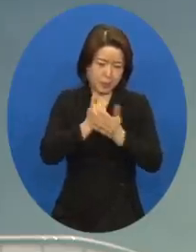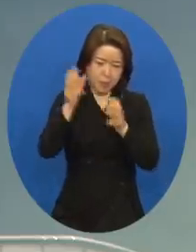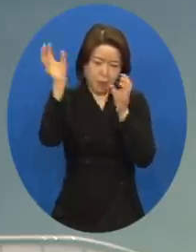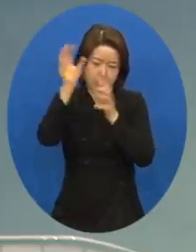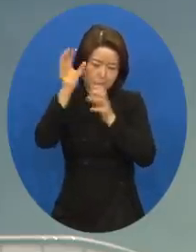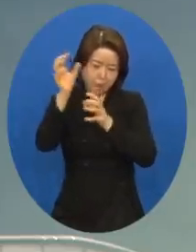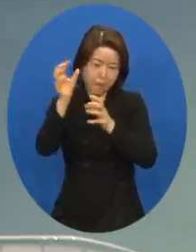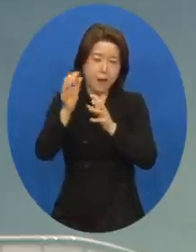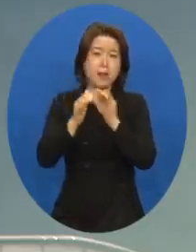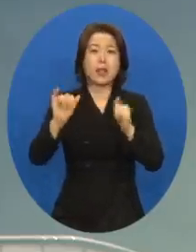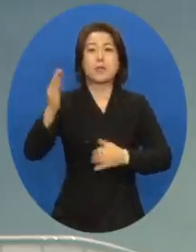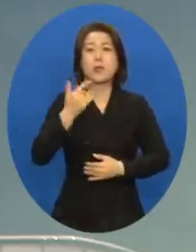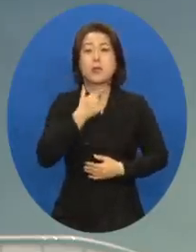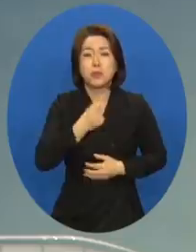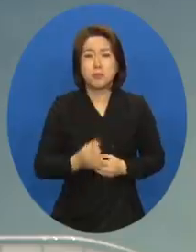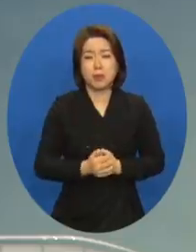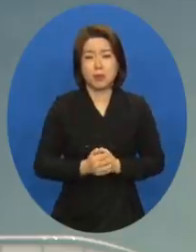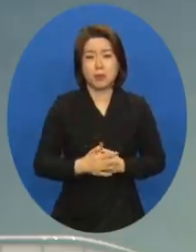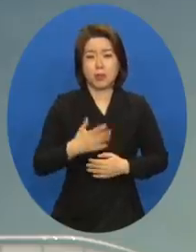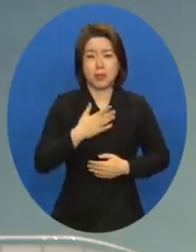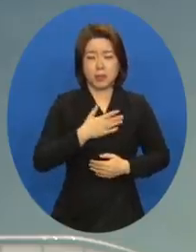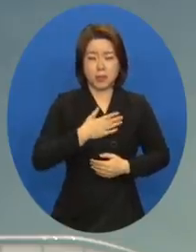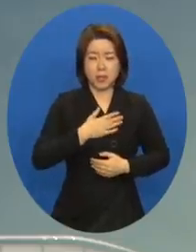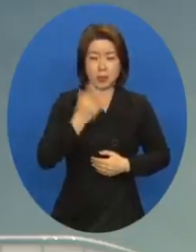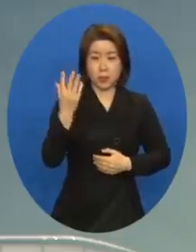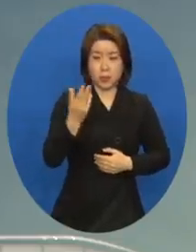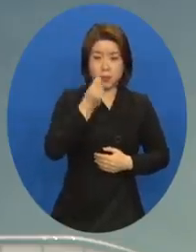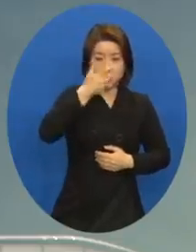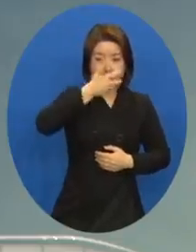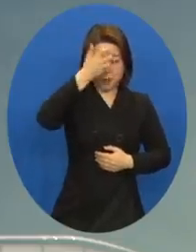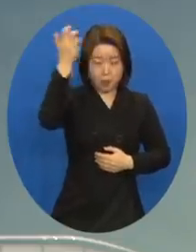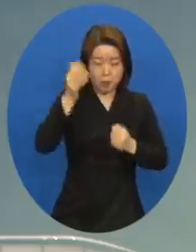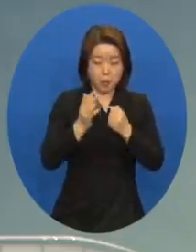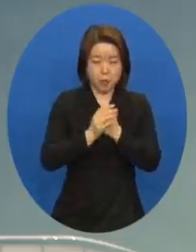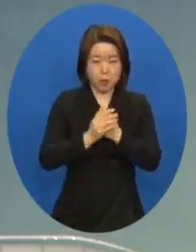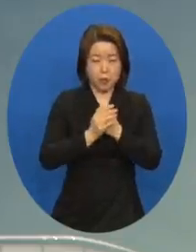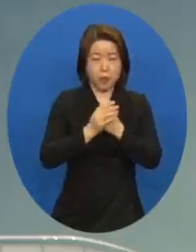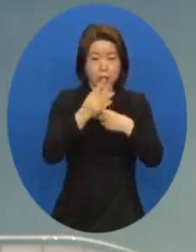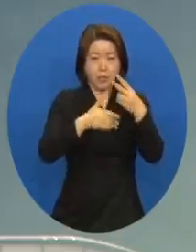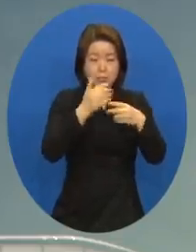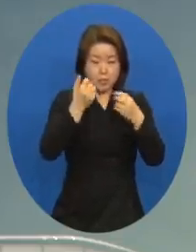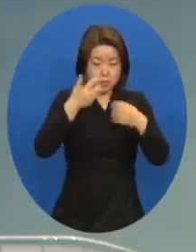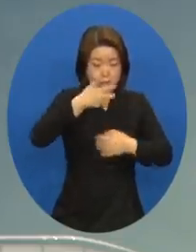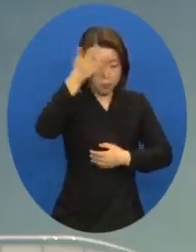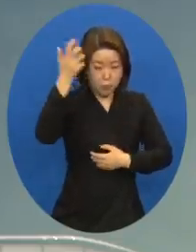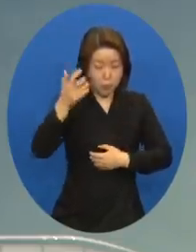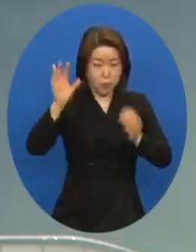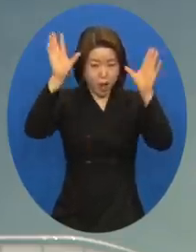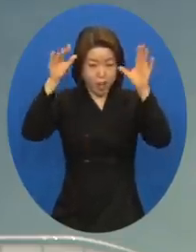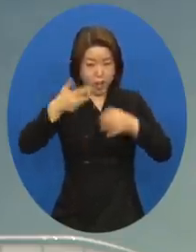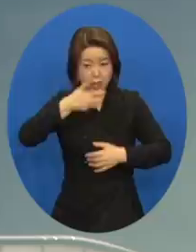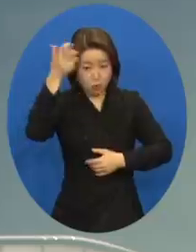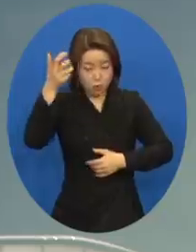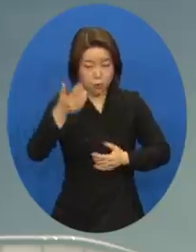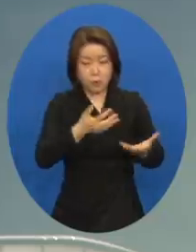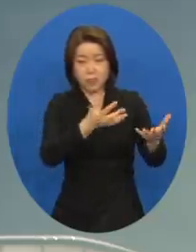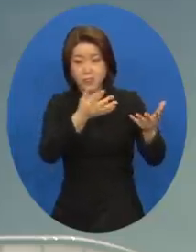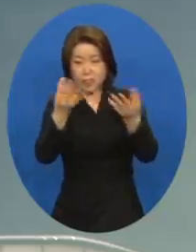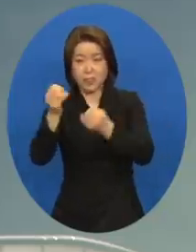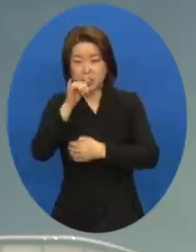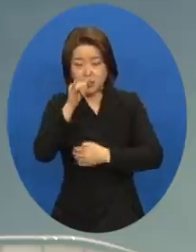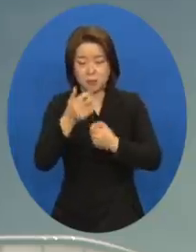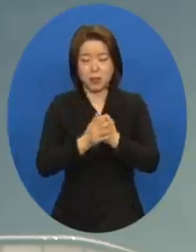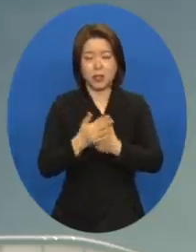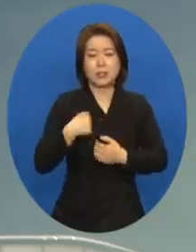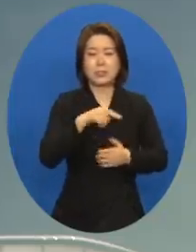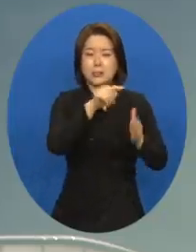싶다. 나도 성몽이나 식몽, 개꿈 같은 것을 꾸기도 하지만 내 많은 꿈속에